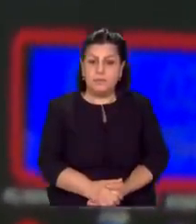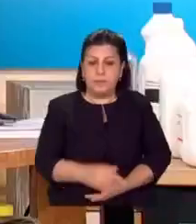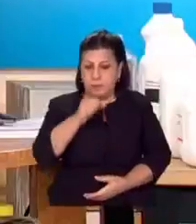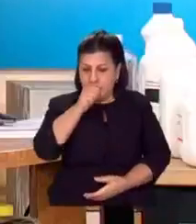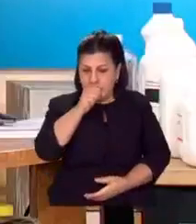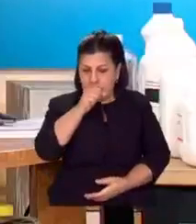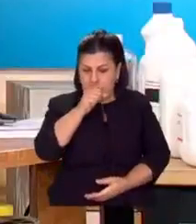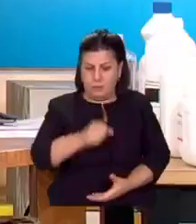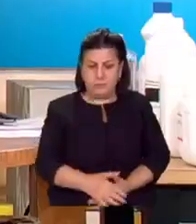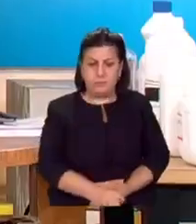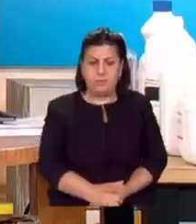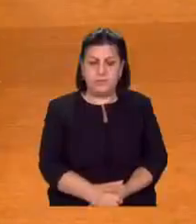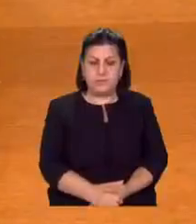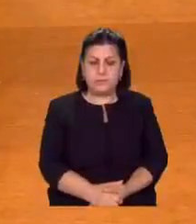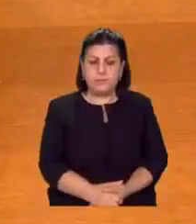yok bence